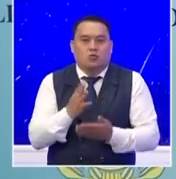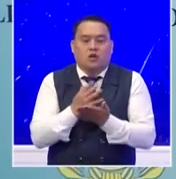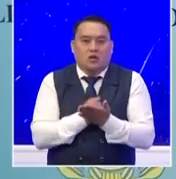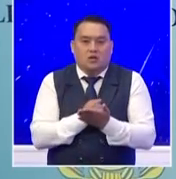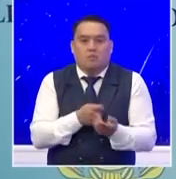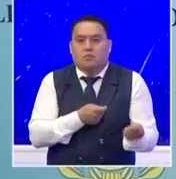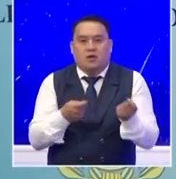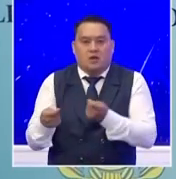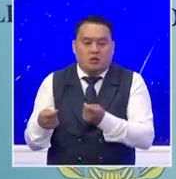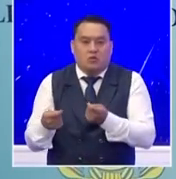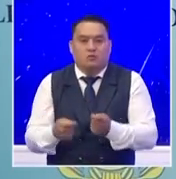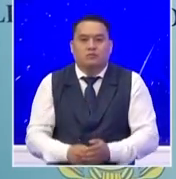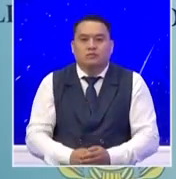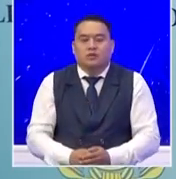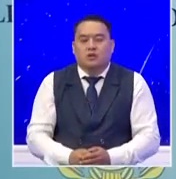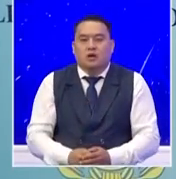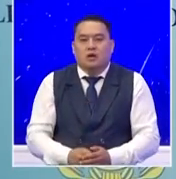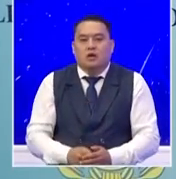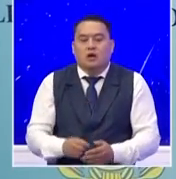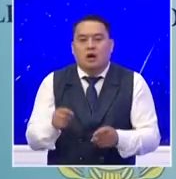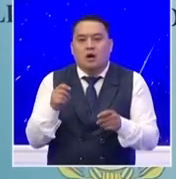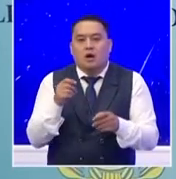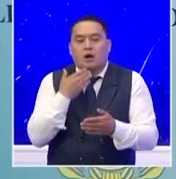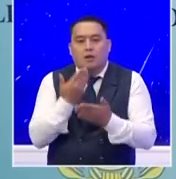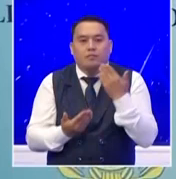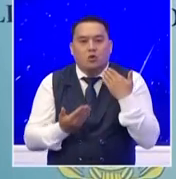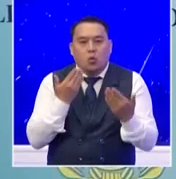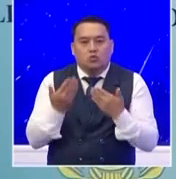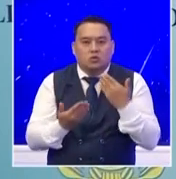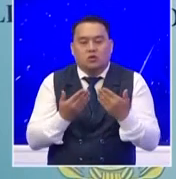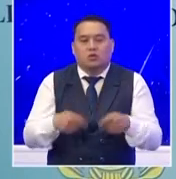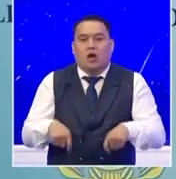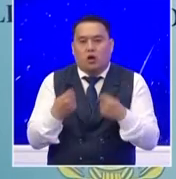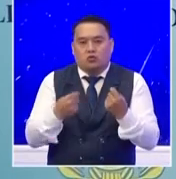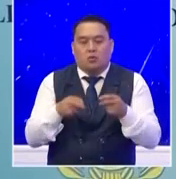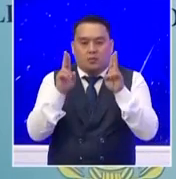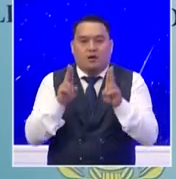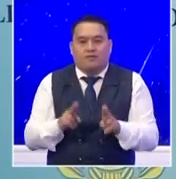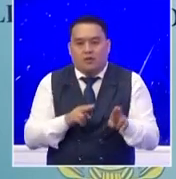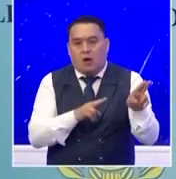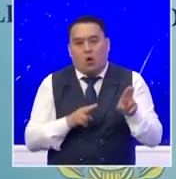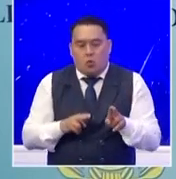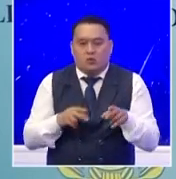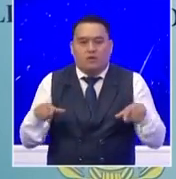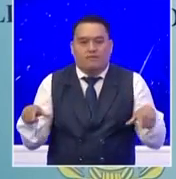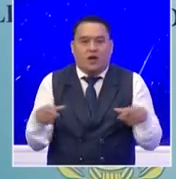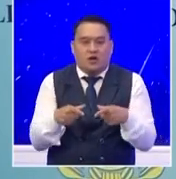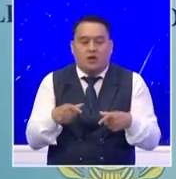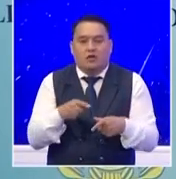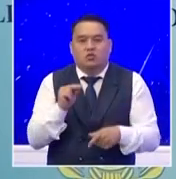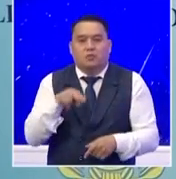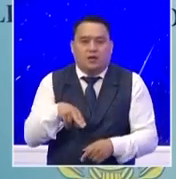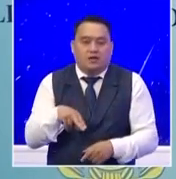хранения и перевозки огнестрельного оружия. При опросе задержанные признались, что нарушили правила охоты и карантина в период